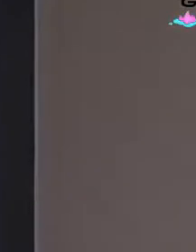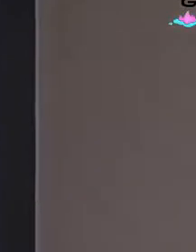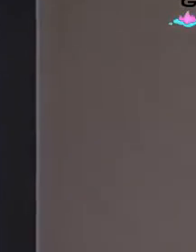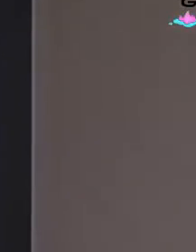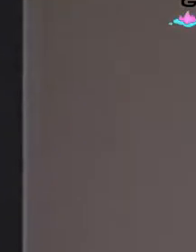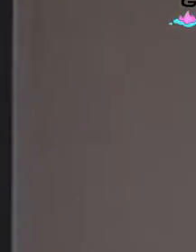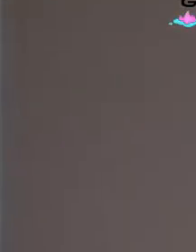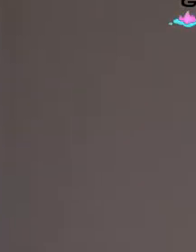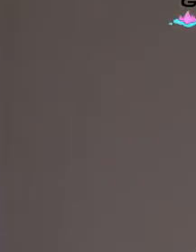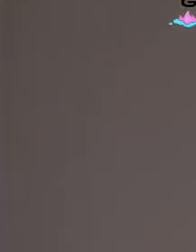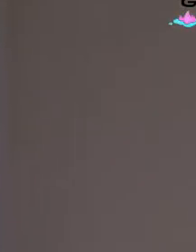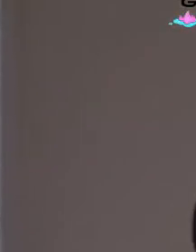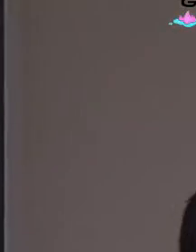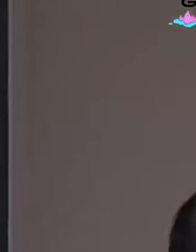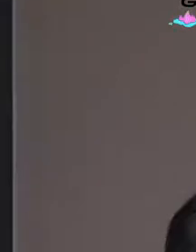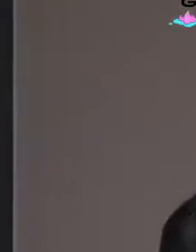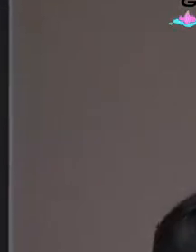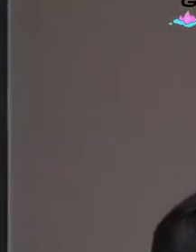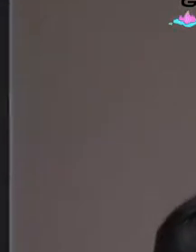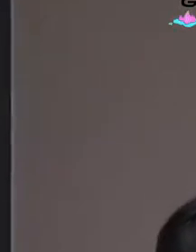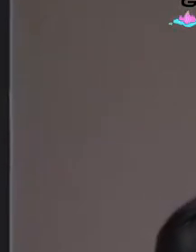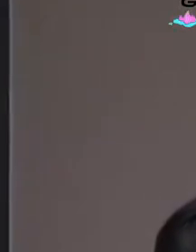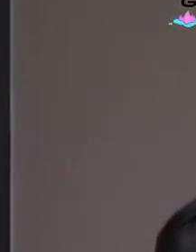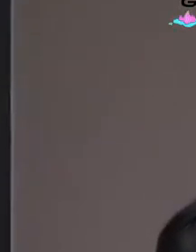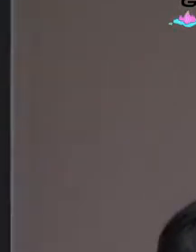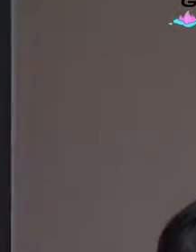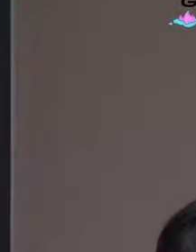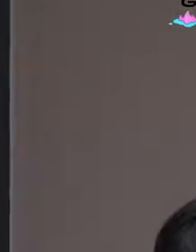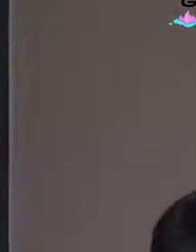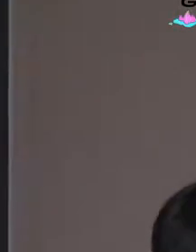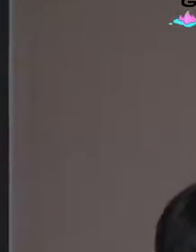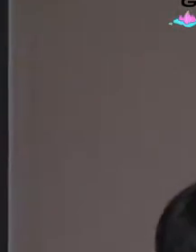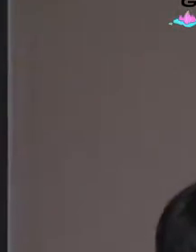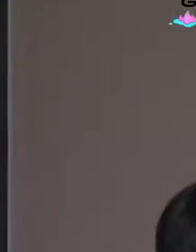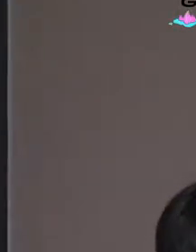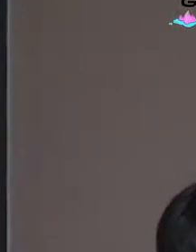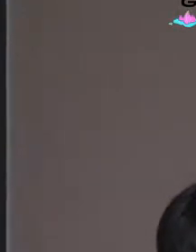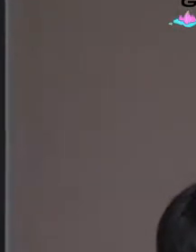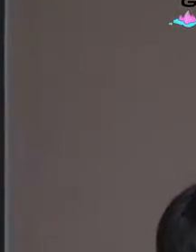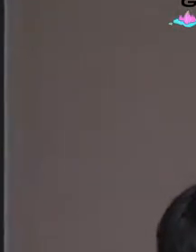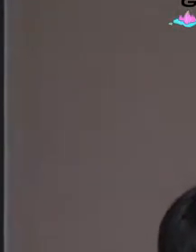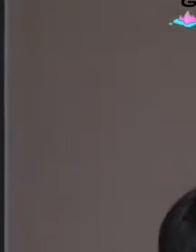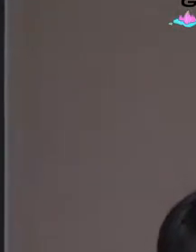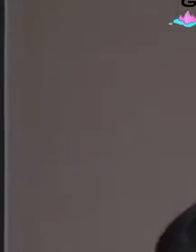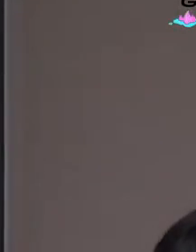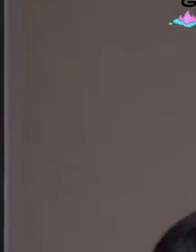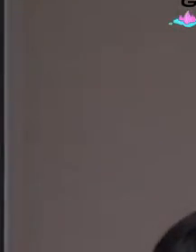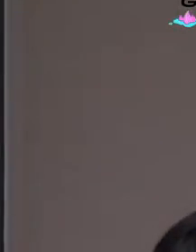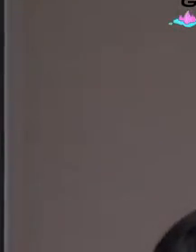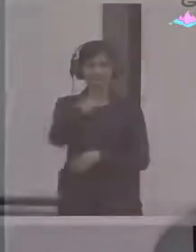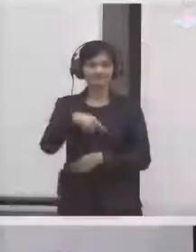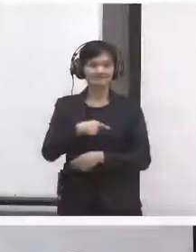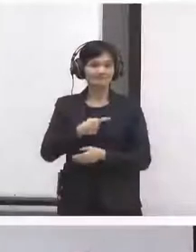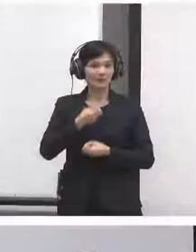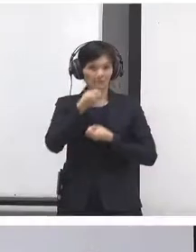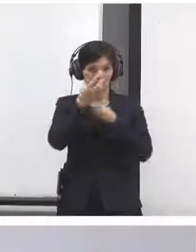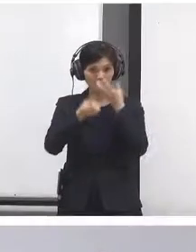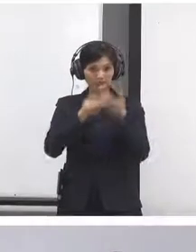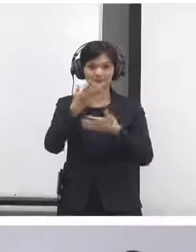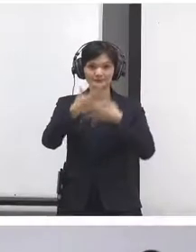问题处理好了，那就是现在播放就是韩国的参与者他的一些想法跟分享。